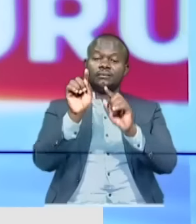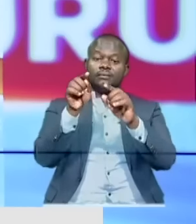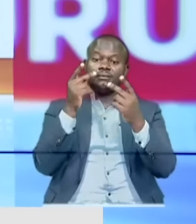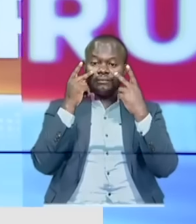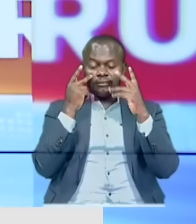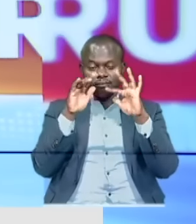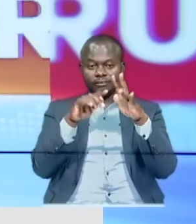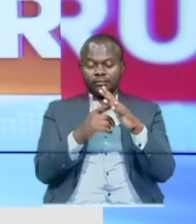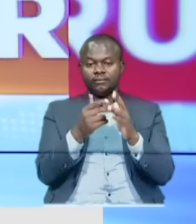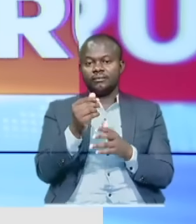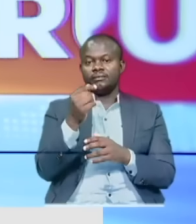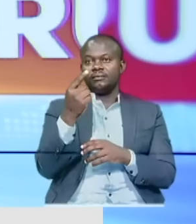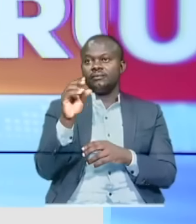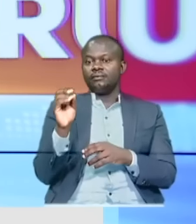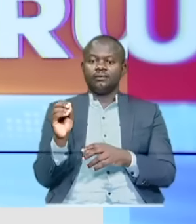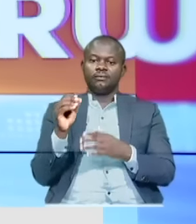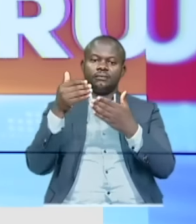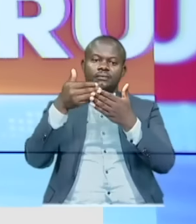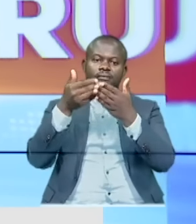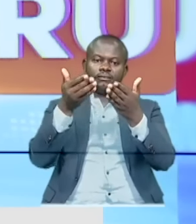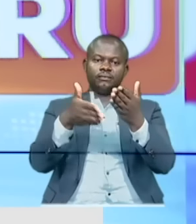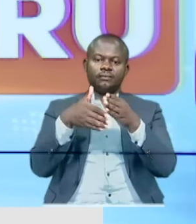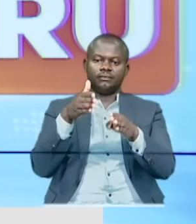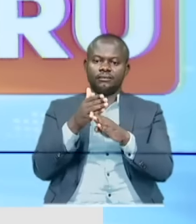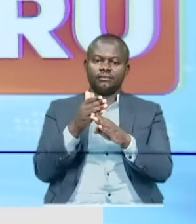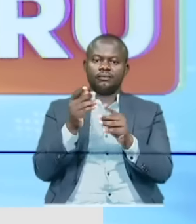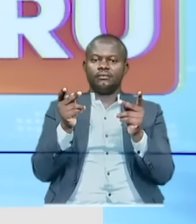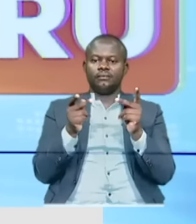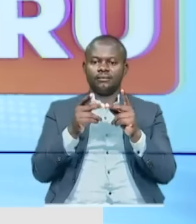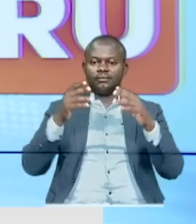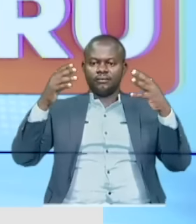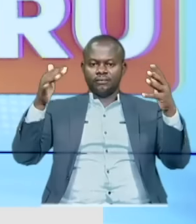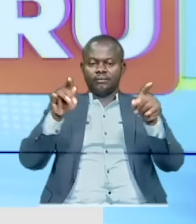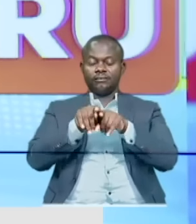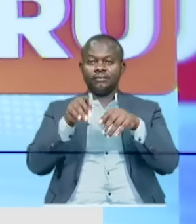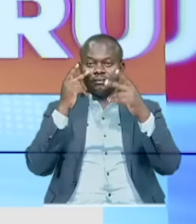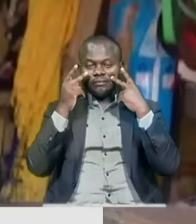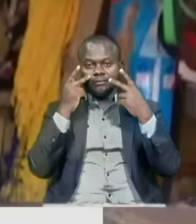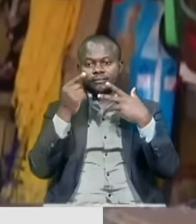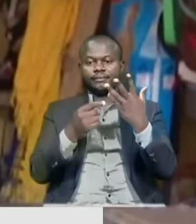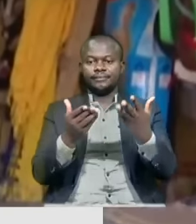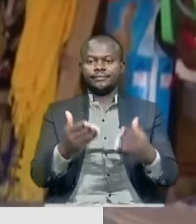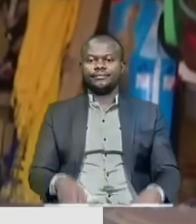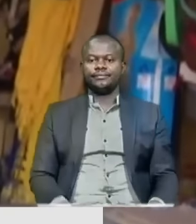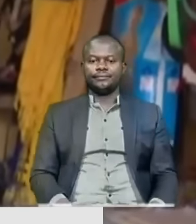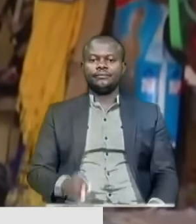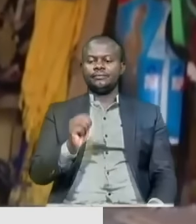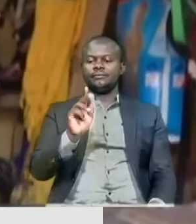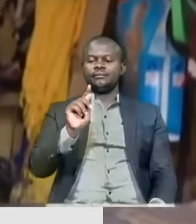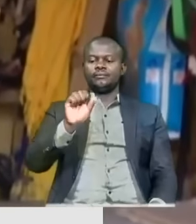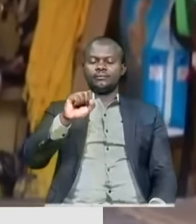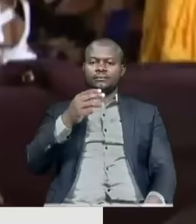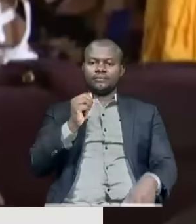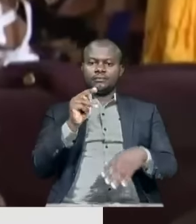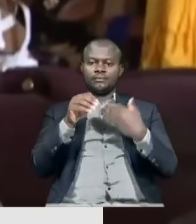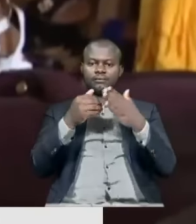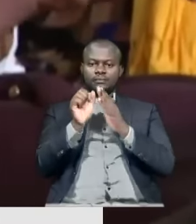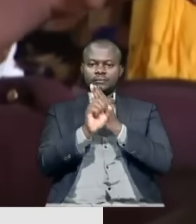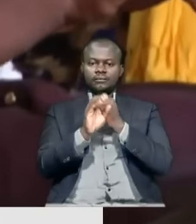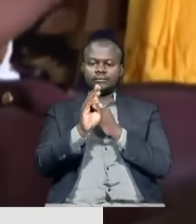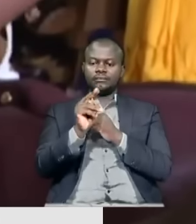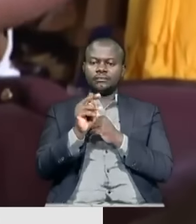bahereye kuri icyo giceri cy'ijana bakagera aho bubaka amaduka ameze nk'uko tujye kubibona Mukeshimana Chantal wo mu murenge waboneza mu karere